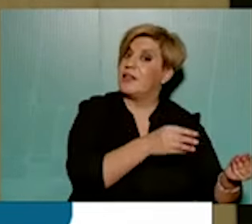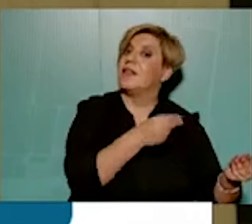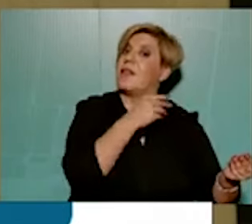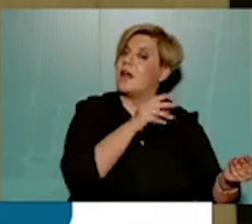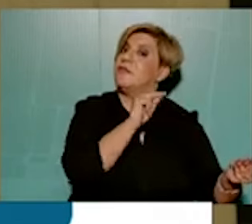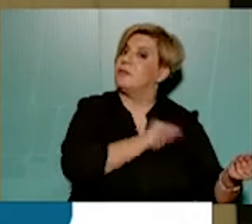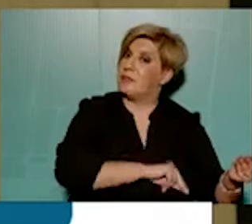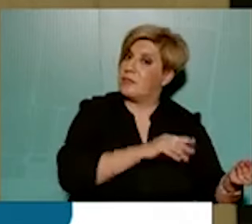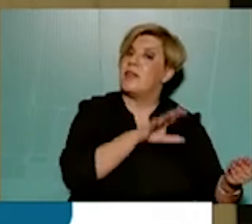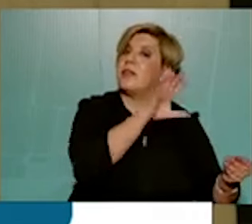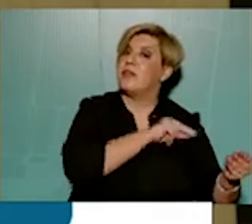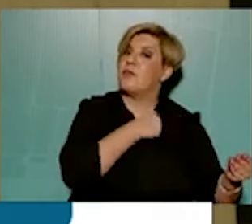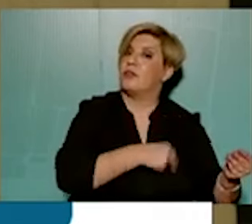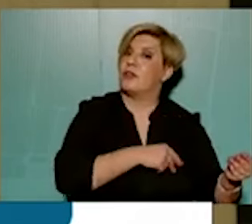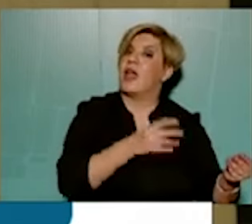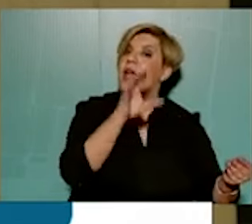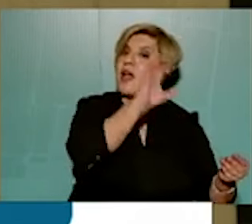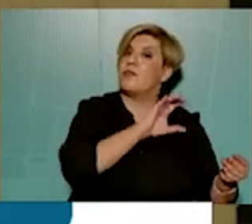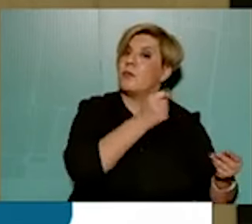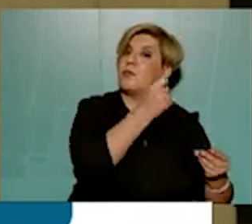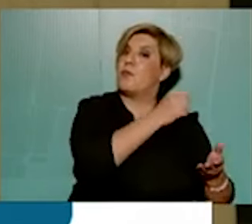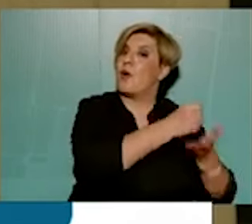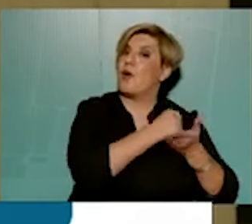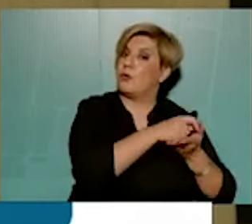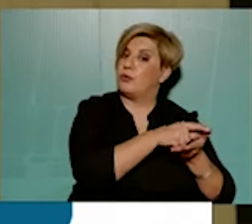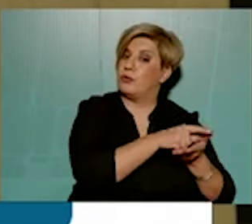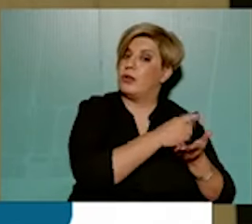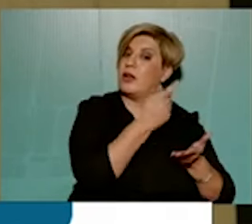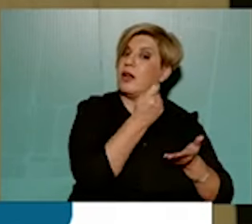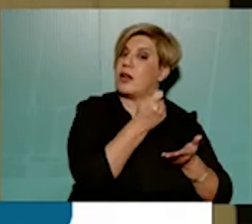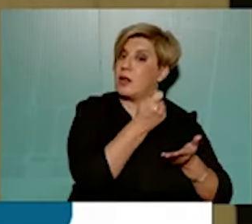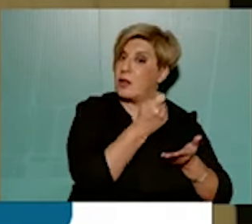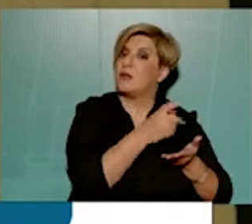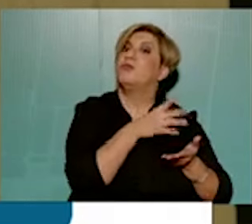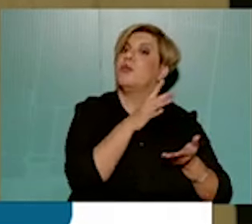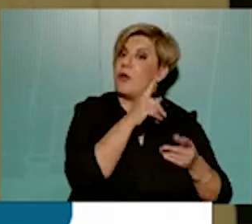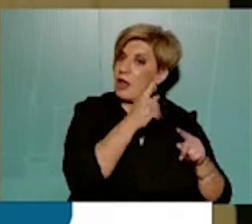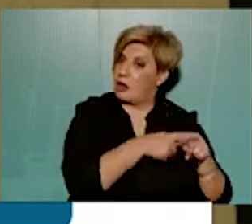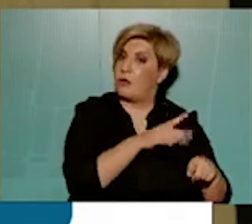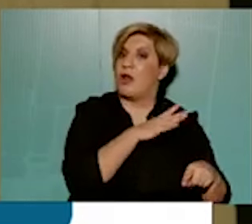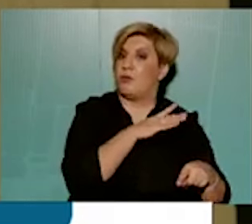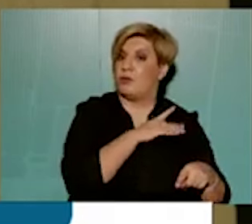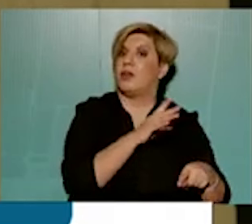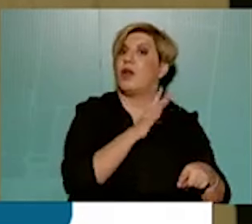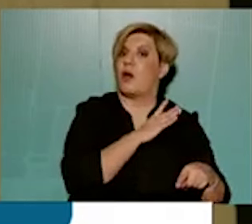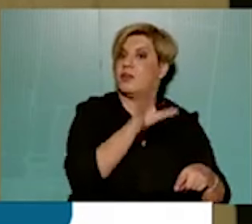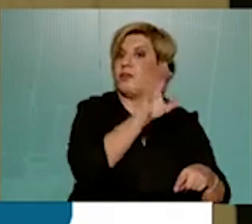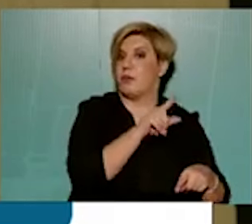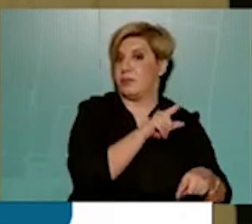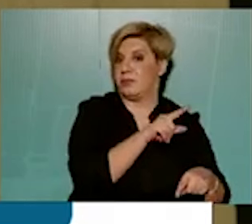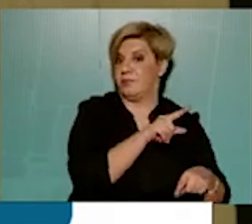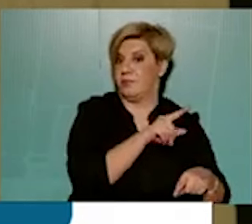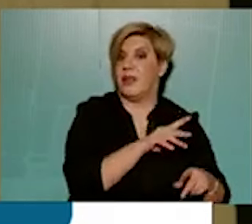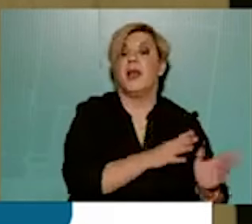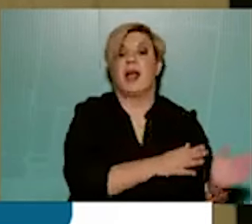έκταση με χρηματοδότηση από εθνικούς και ευρωπαϊκούς πόρους, δηλαδή με χρήματα του ελληνικού λαού και των λαών της Ευρώπης.